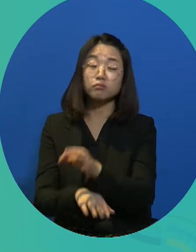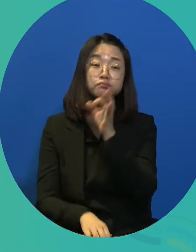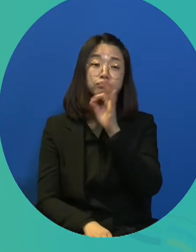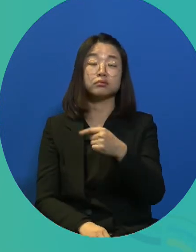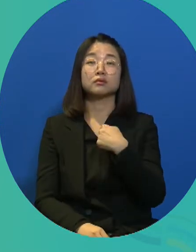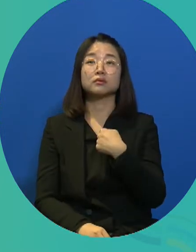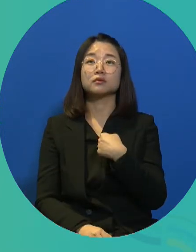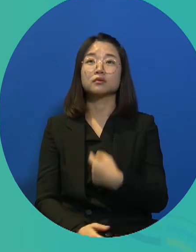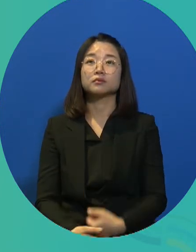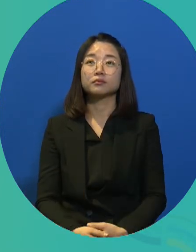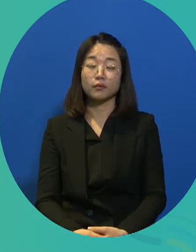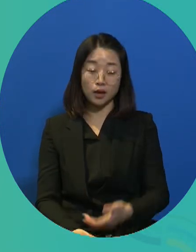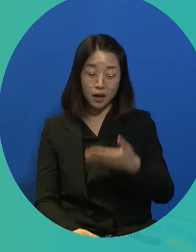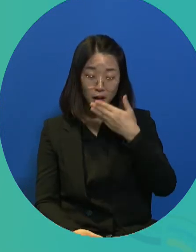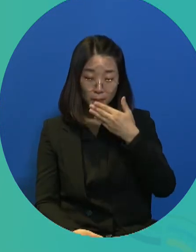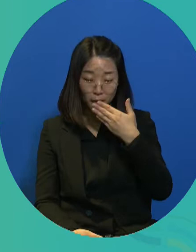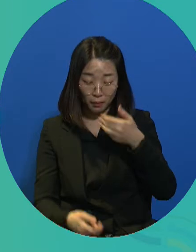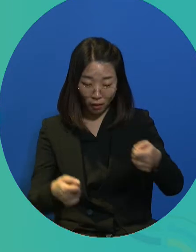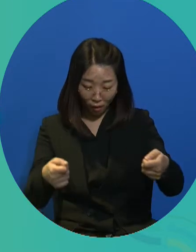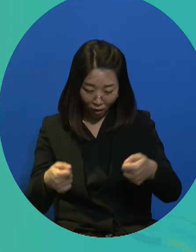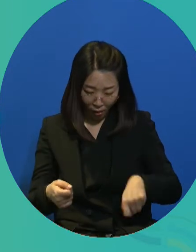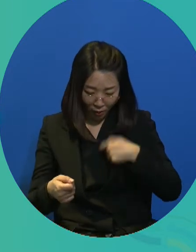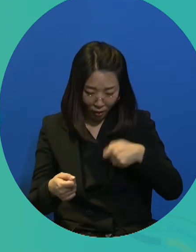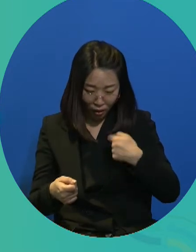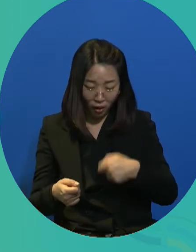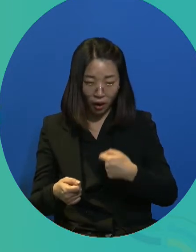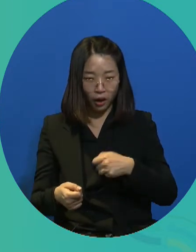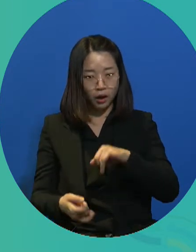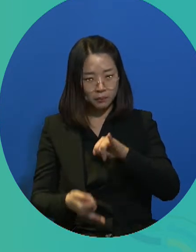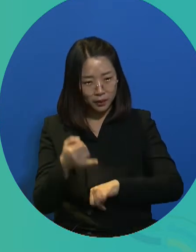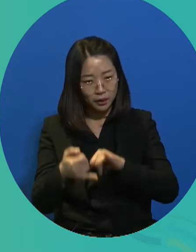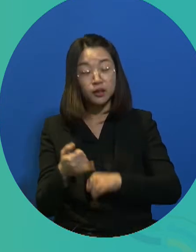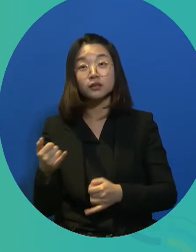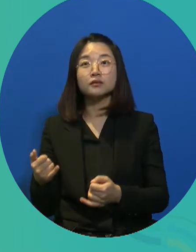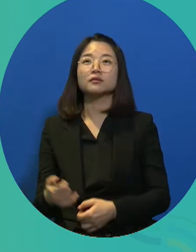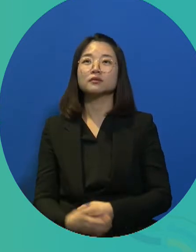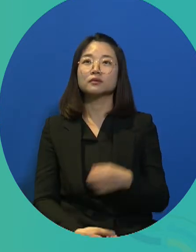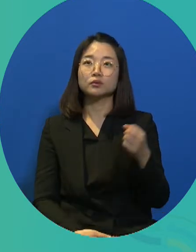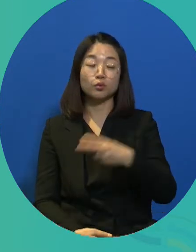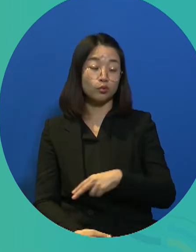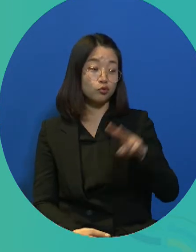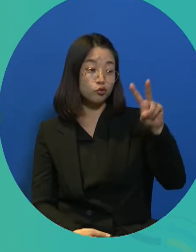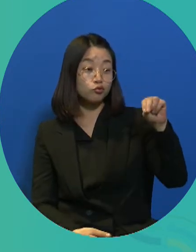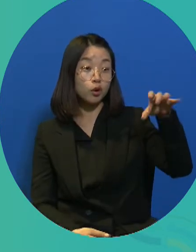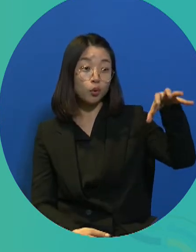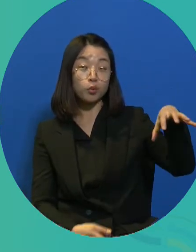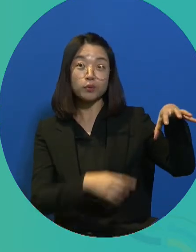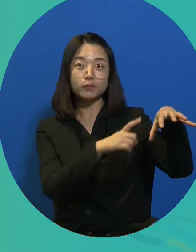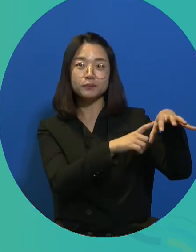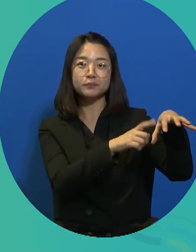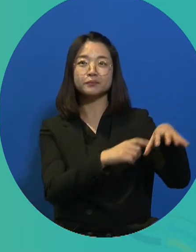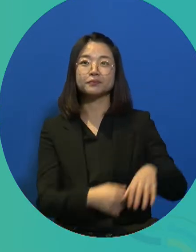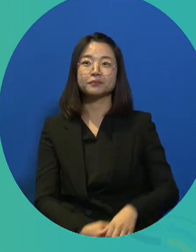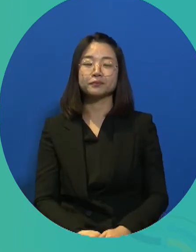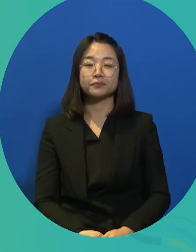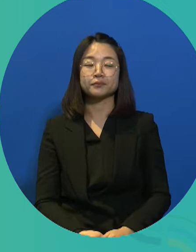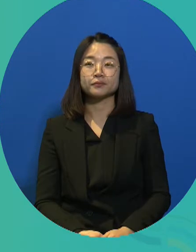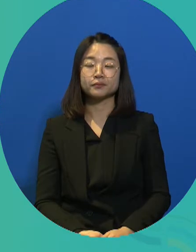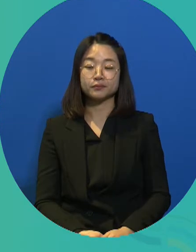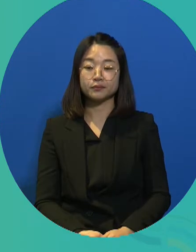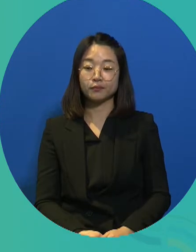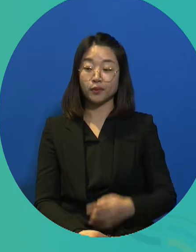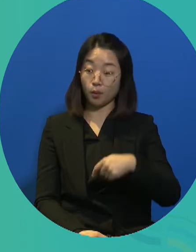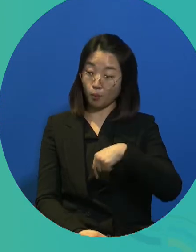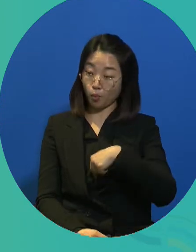해서 밥도 제대로 못 먹는 그런 상황이 발생하는 것입니다. 그래서 UN 위원회에서는 사람들을